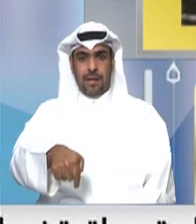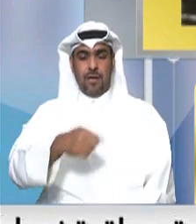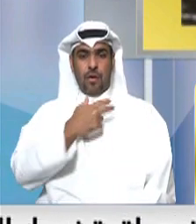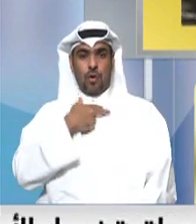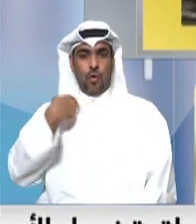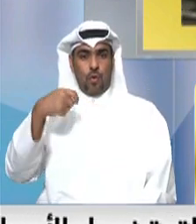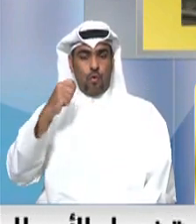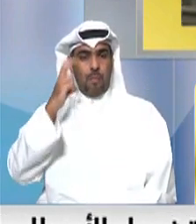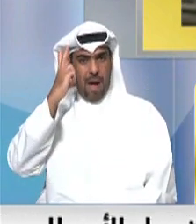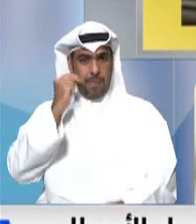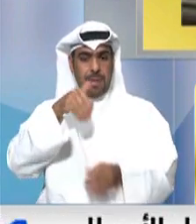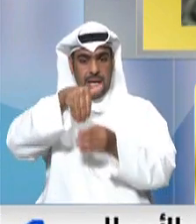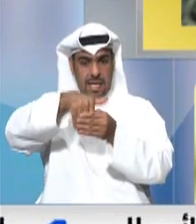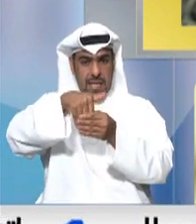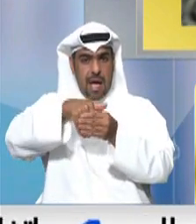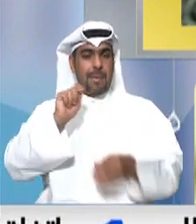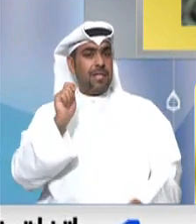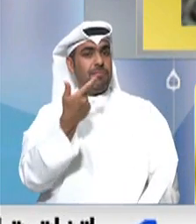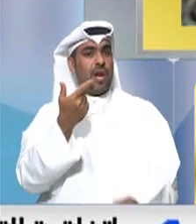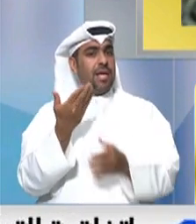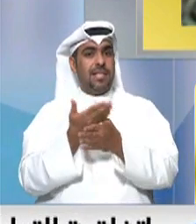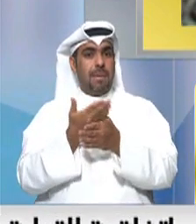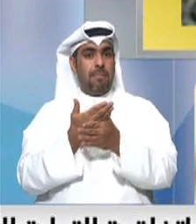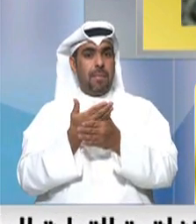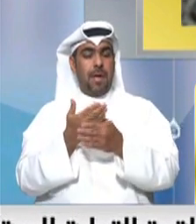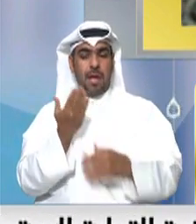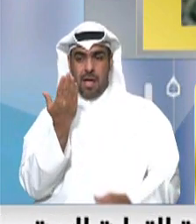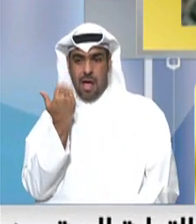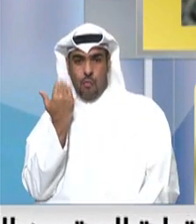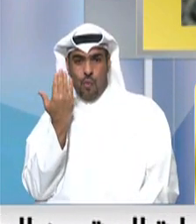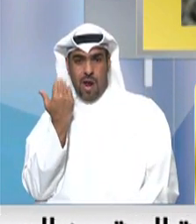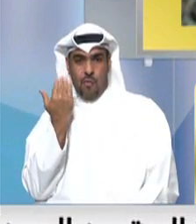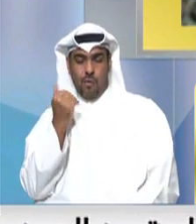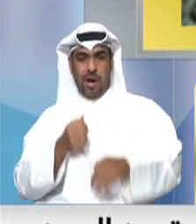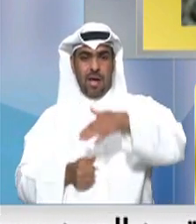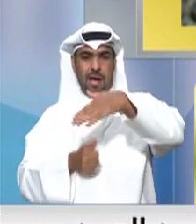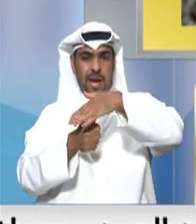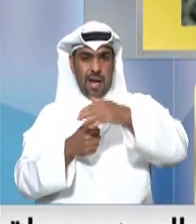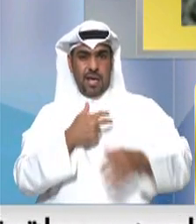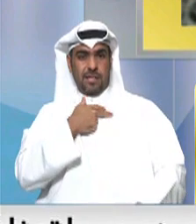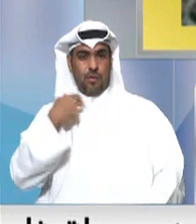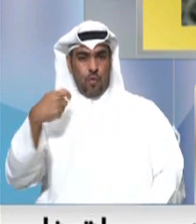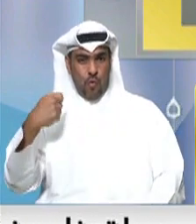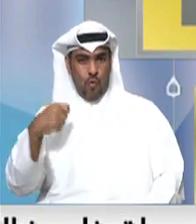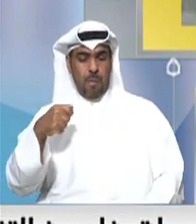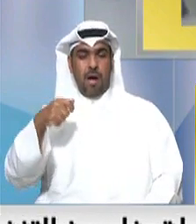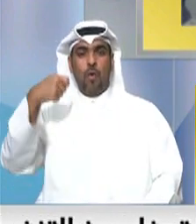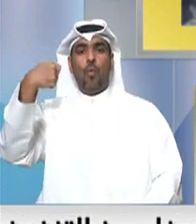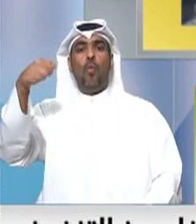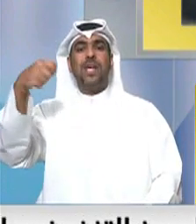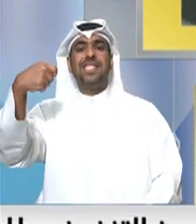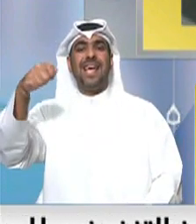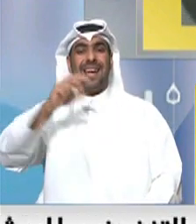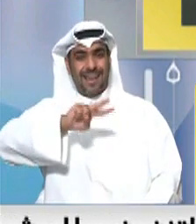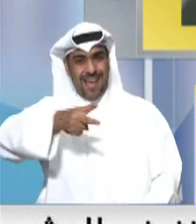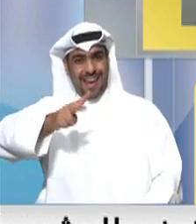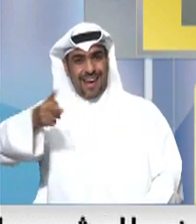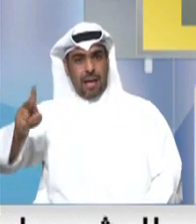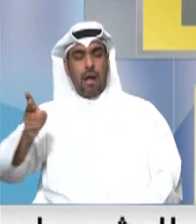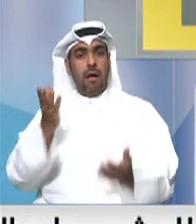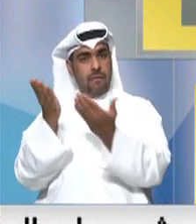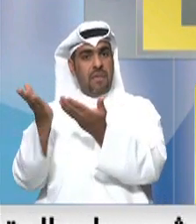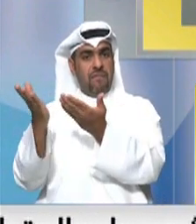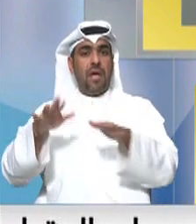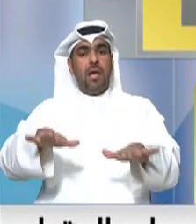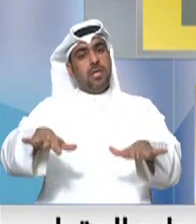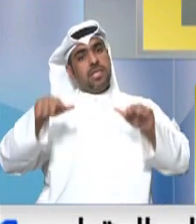الإيرانية، لا سيما أن هناك ملفات دولية، ملفات إقليمية، فضلا عن أن الخارطة التي يتحدث بها